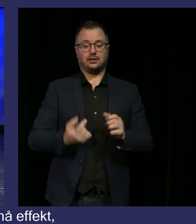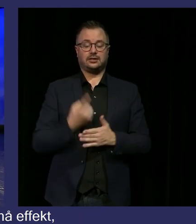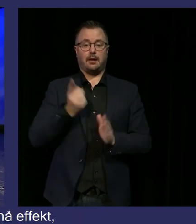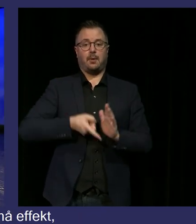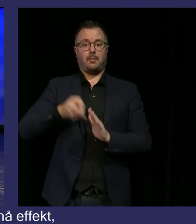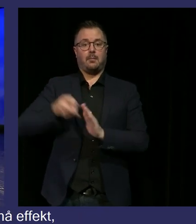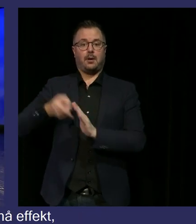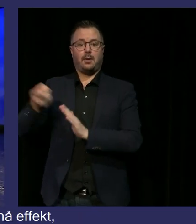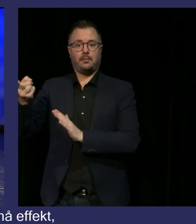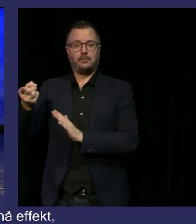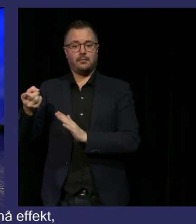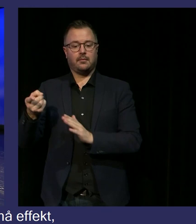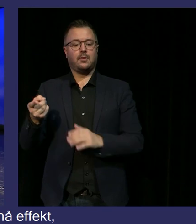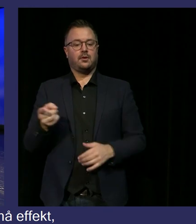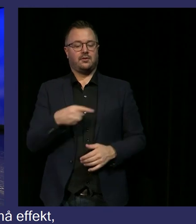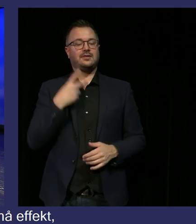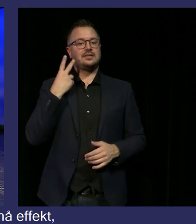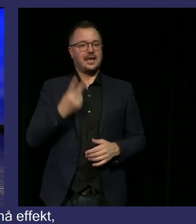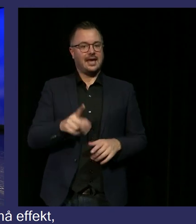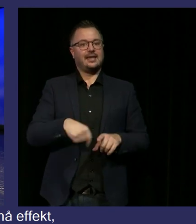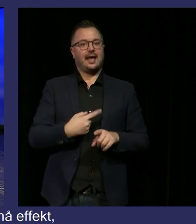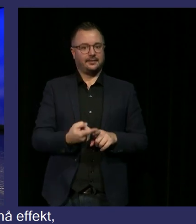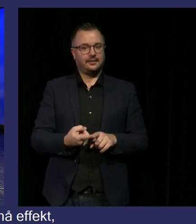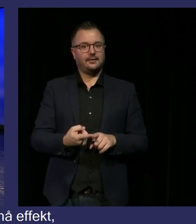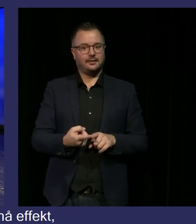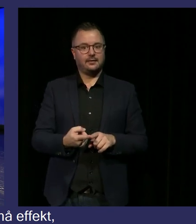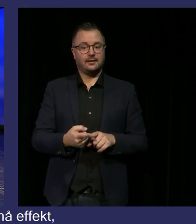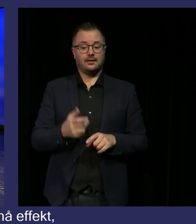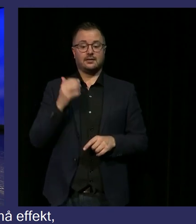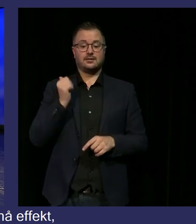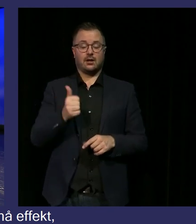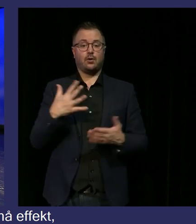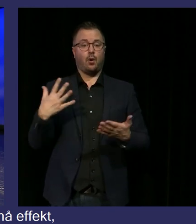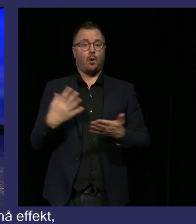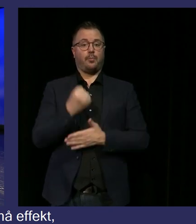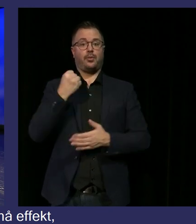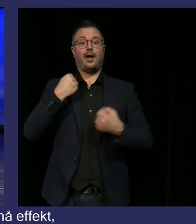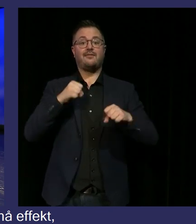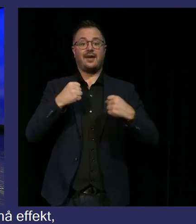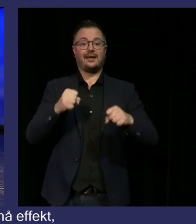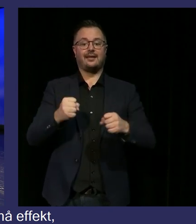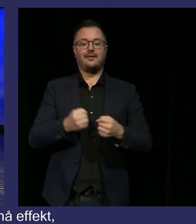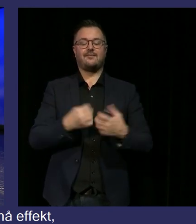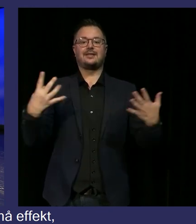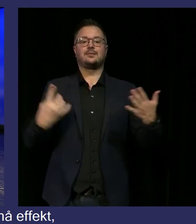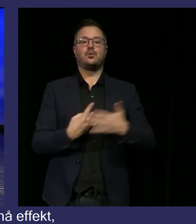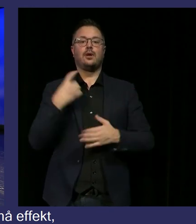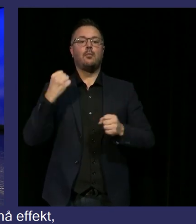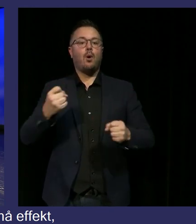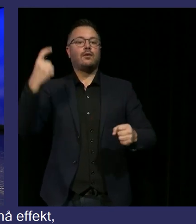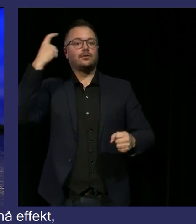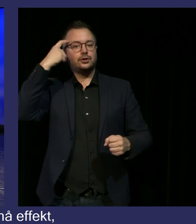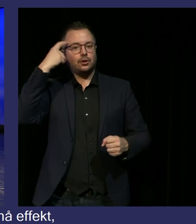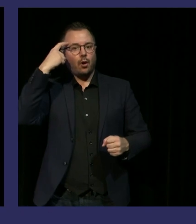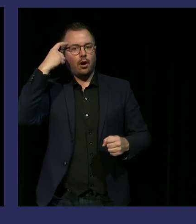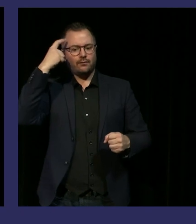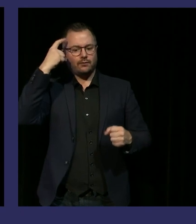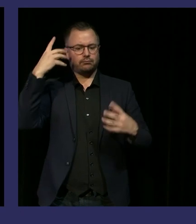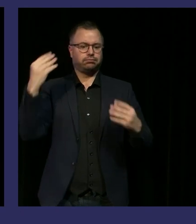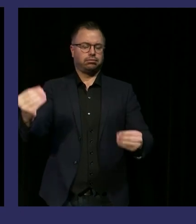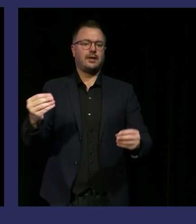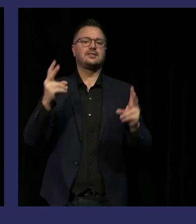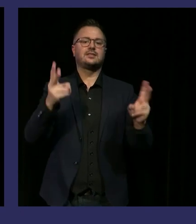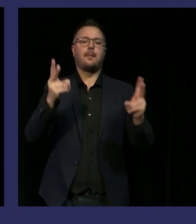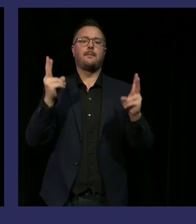det viser igjen at skal du oppnå effekt, så må flest mulig forstå, de må forstå det samme,